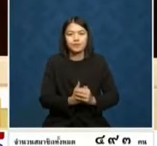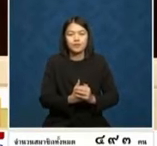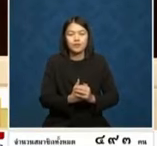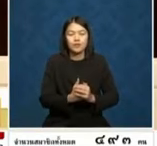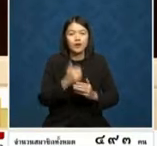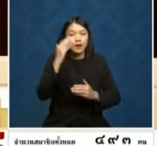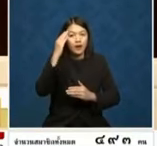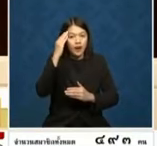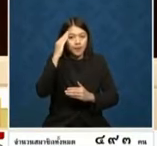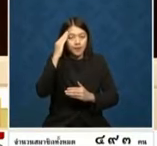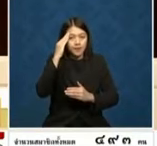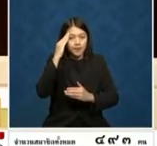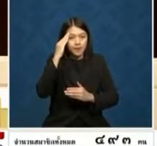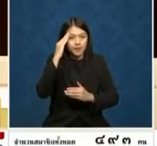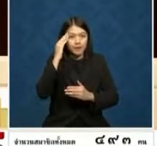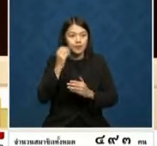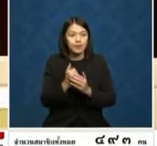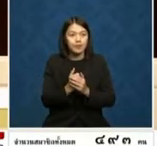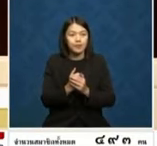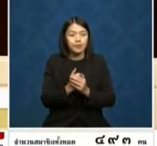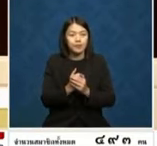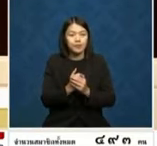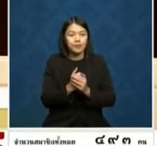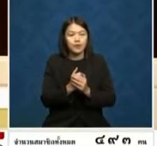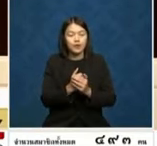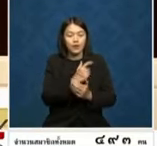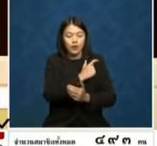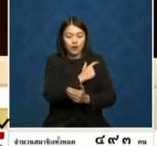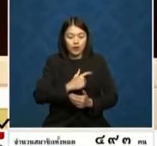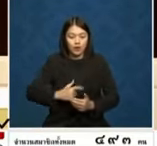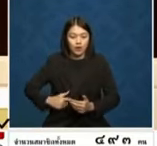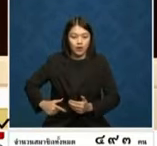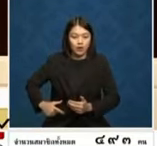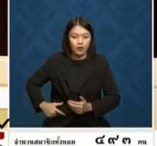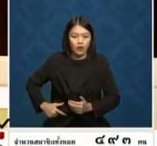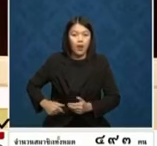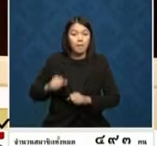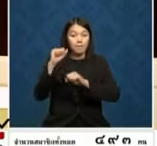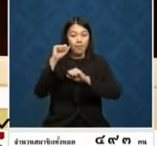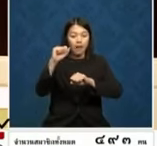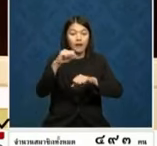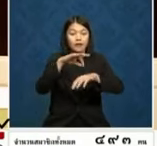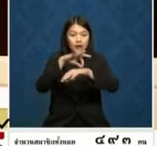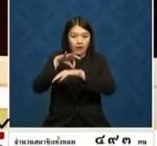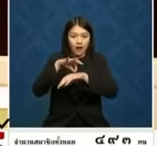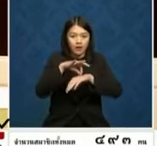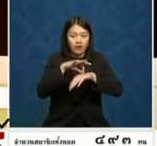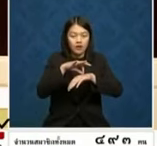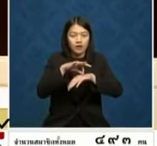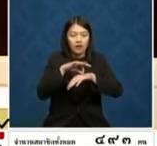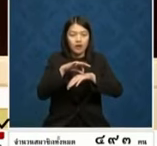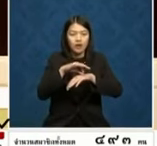รับทราบพระบรมราชโองการโปรดเกล้าประกาศแต่งตั้ง